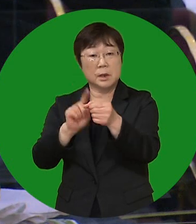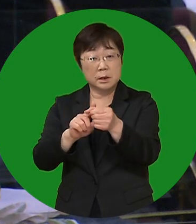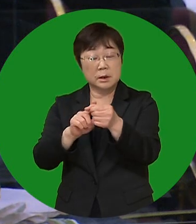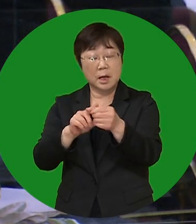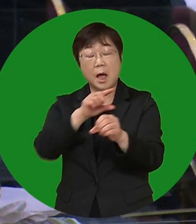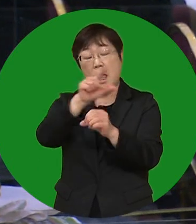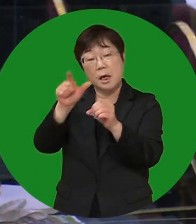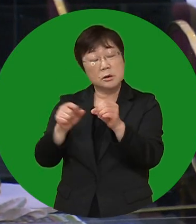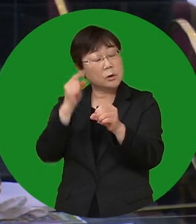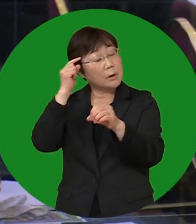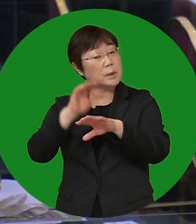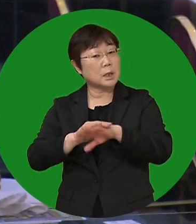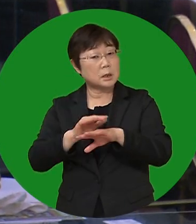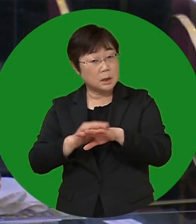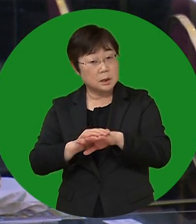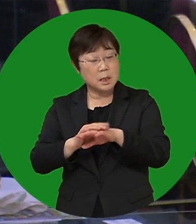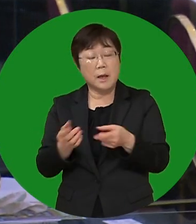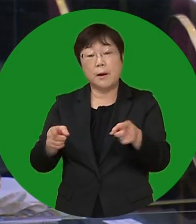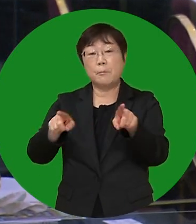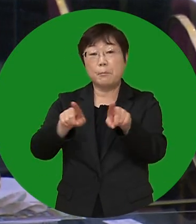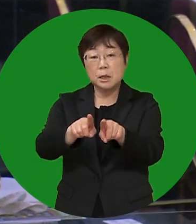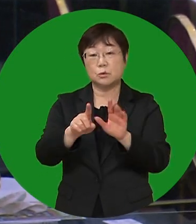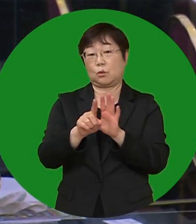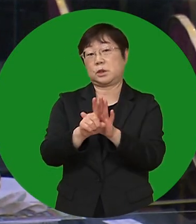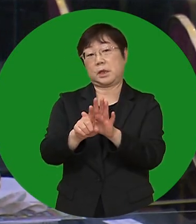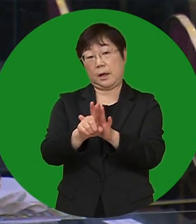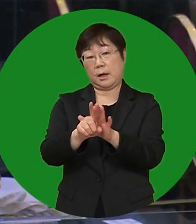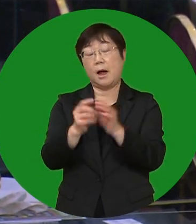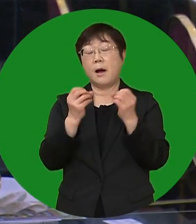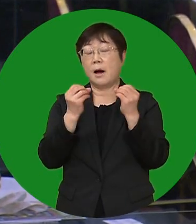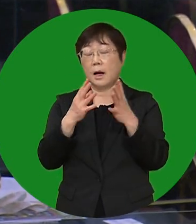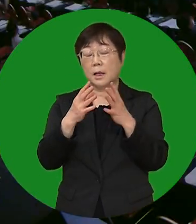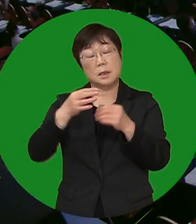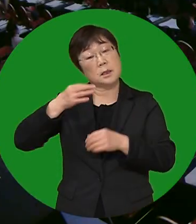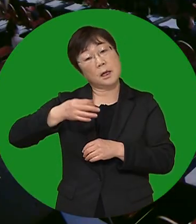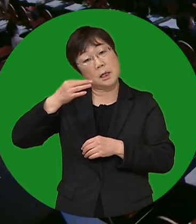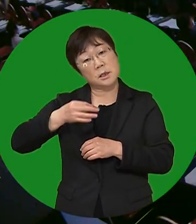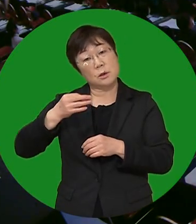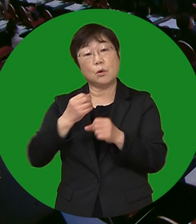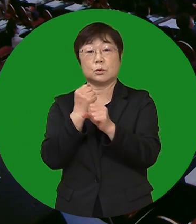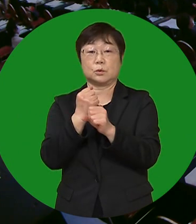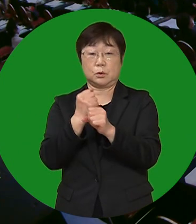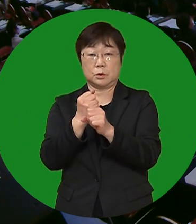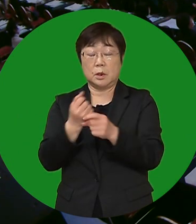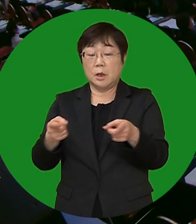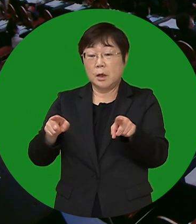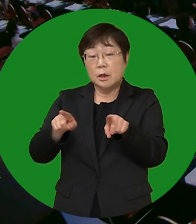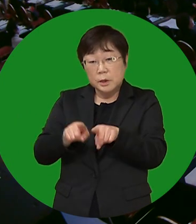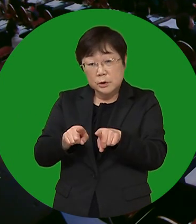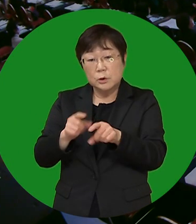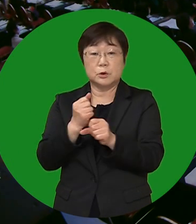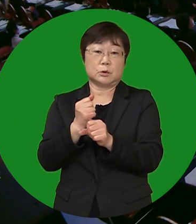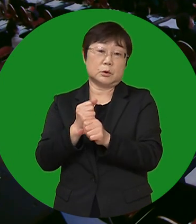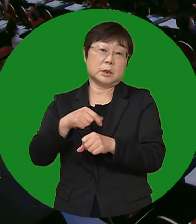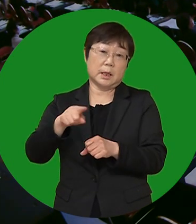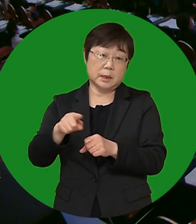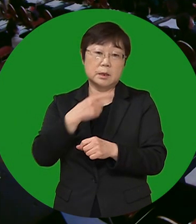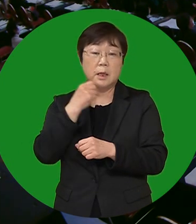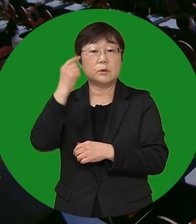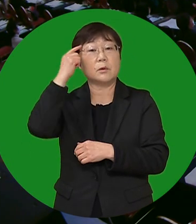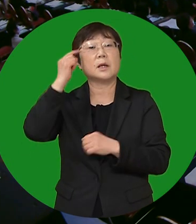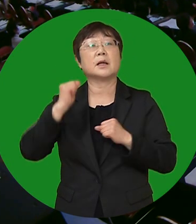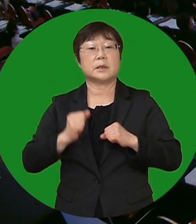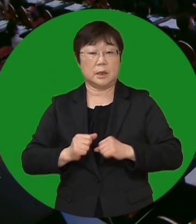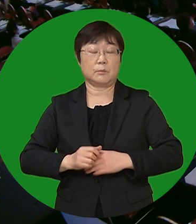stg ずの視点を持って伴奏支援していくことが新たな価値の創造をお客様と一緒につくりだしていきたいというふうに考え